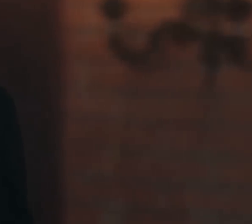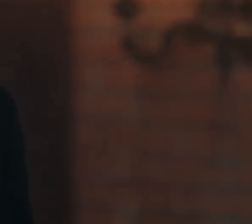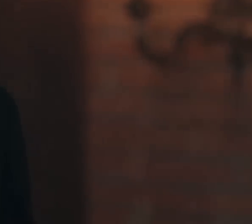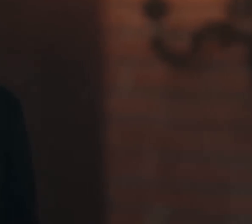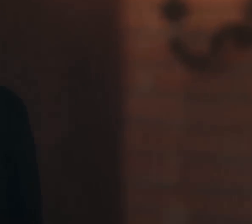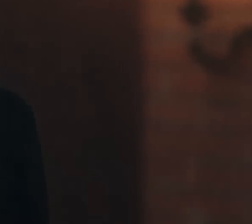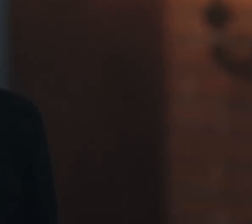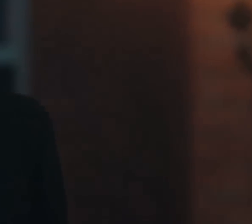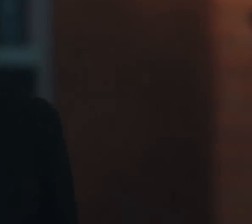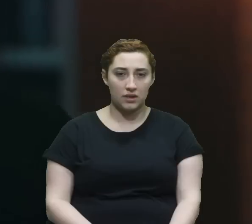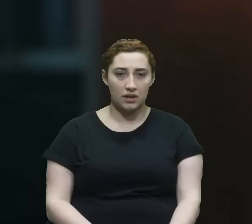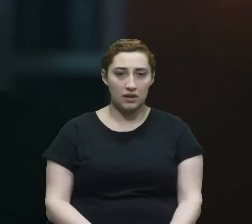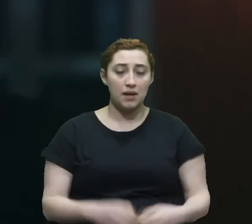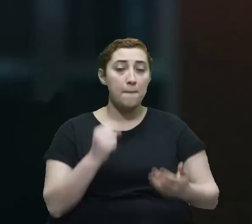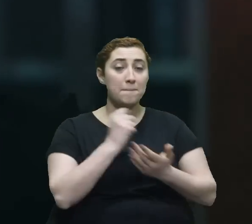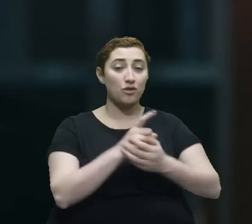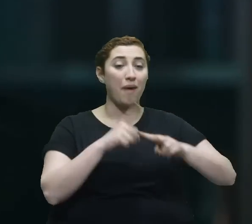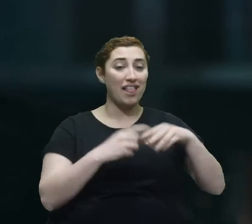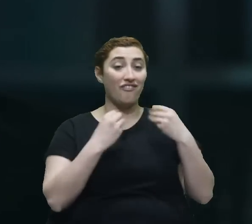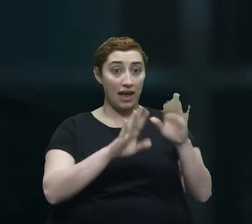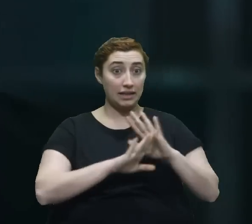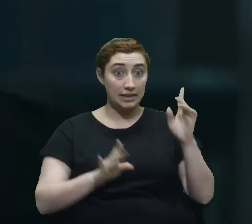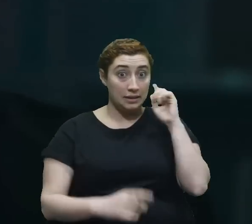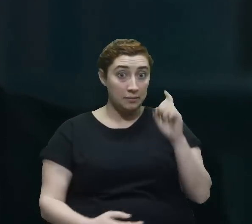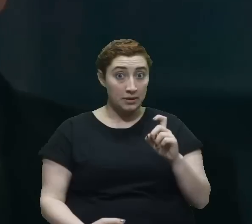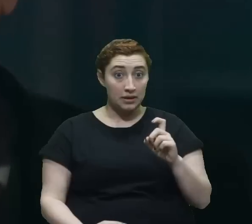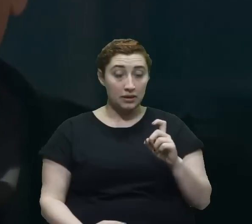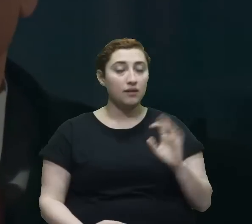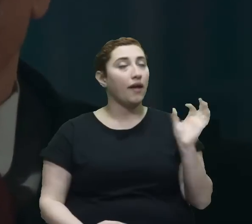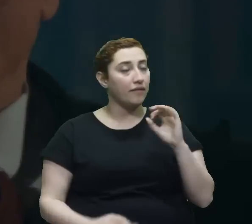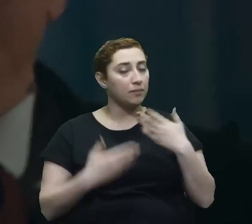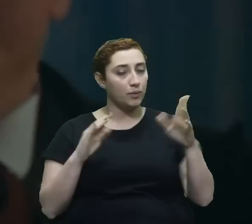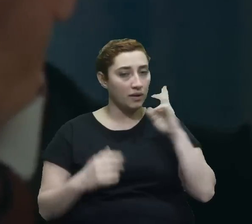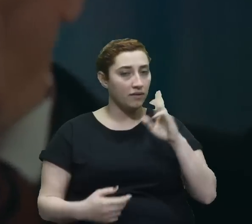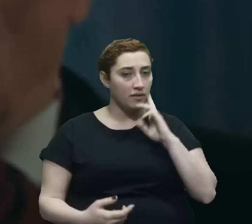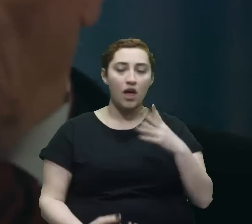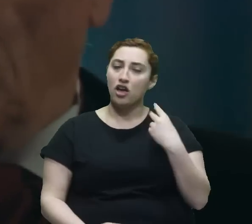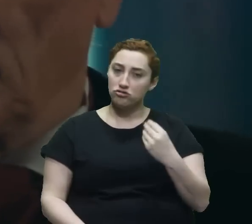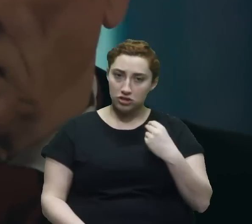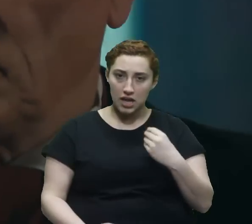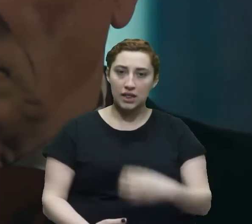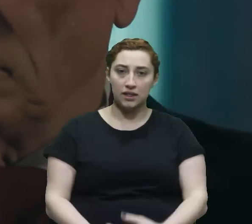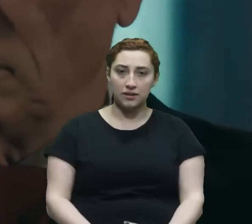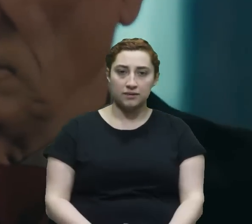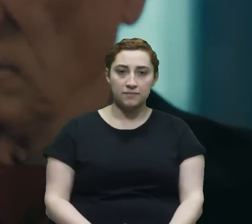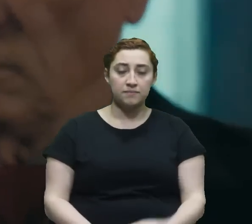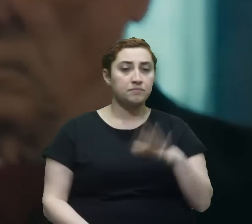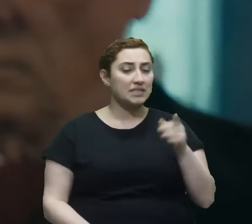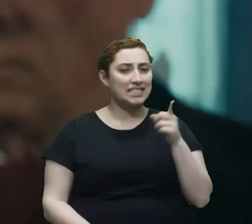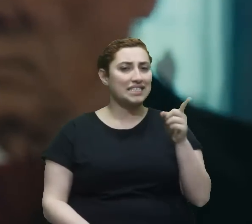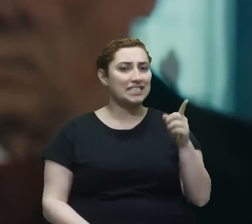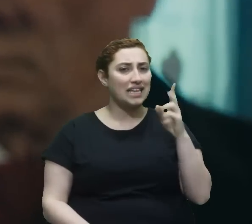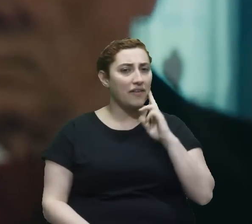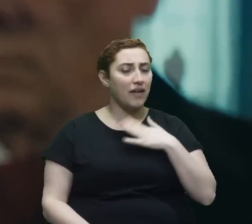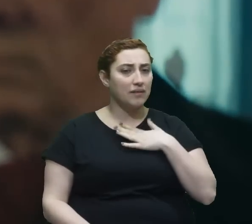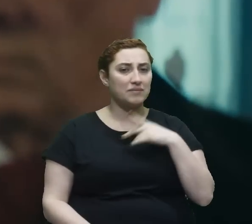Hüce Efendi odasında. Mektubu Ali'ye verdin mi? Evet Hüce Efendi. Güzel. Peki ya siz